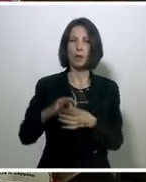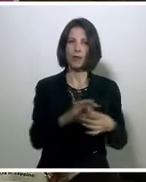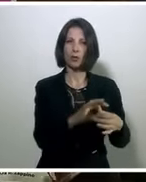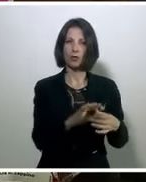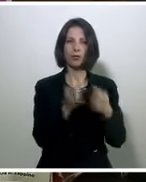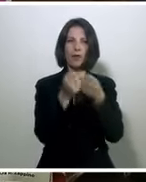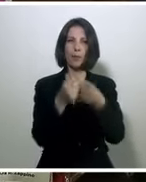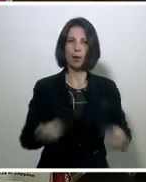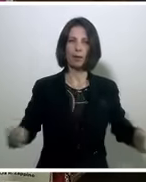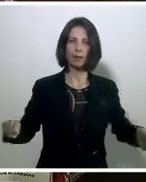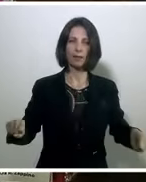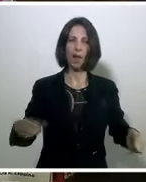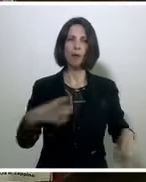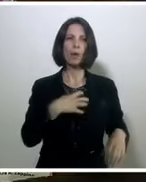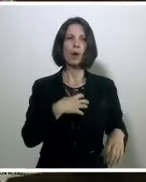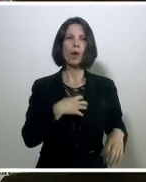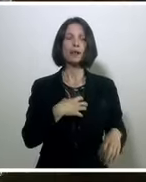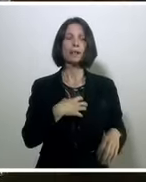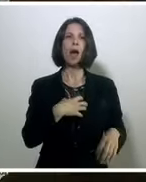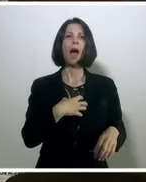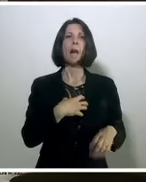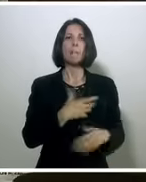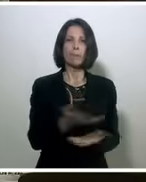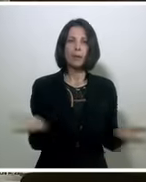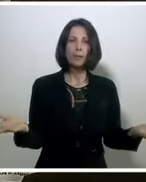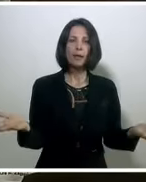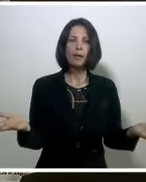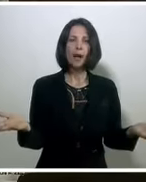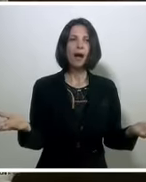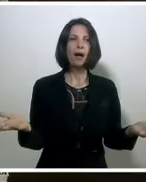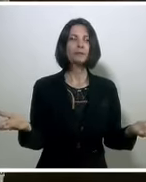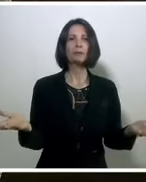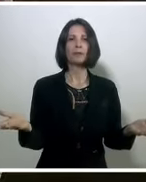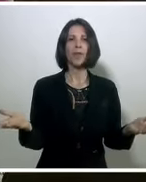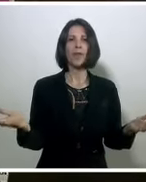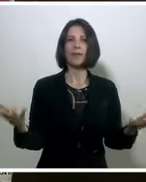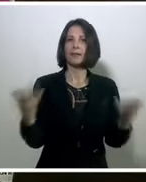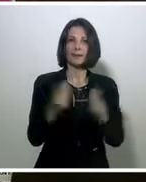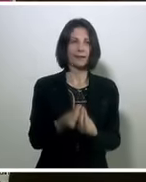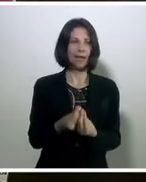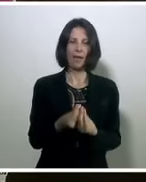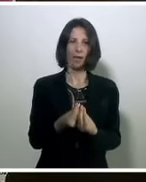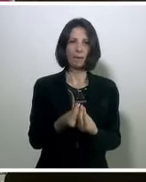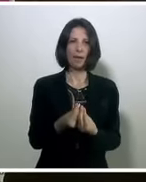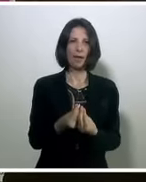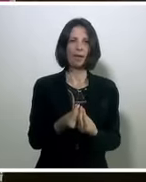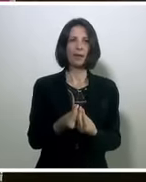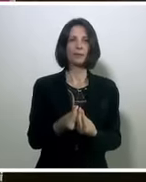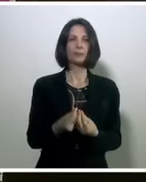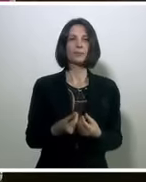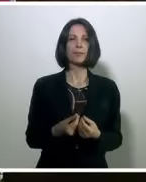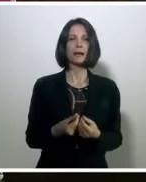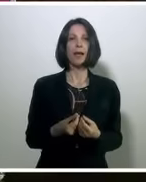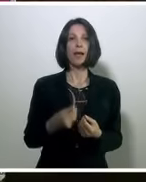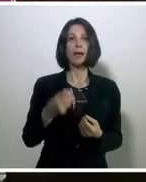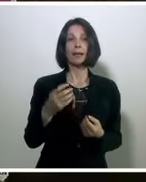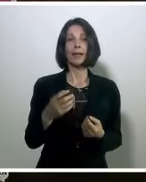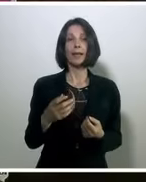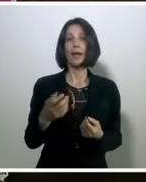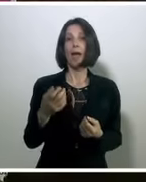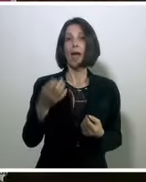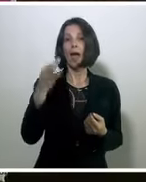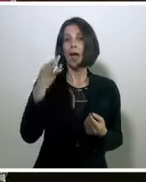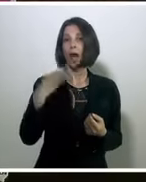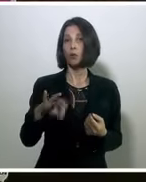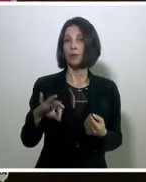pubbl Non può essere estraneo alla dimensione privata una politica Democratica è credibile e autentica se si traduce anche in una